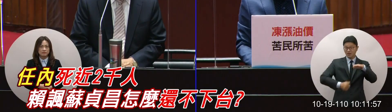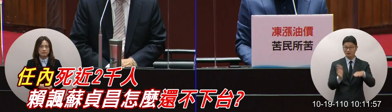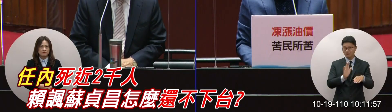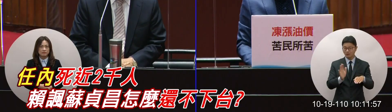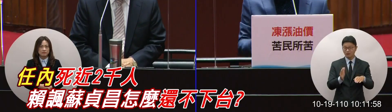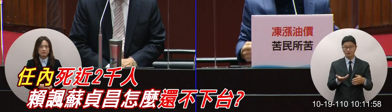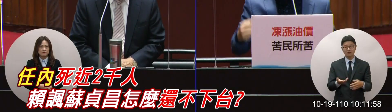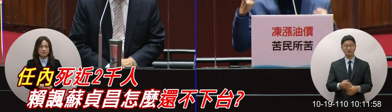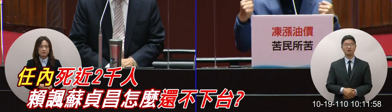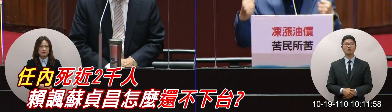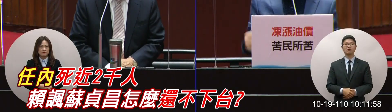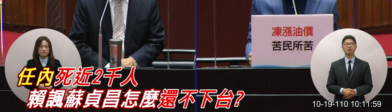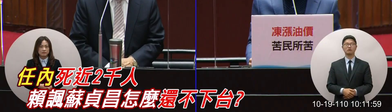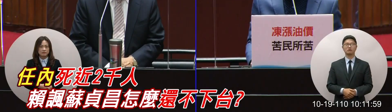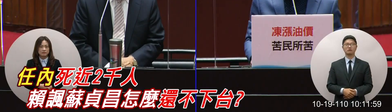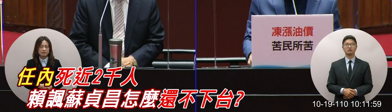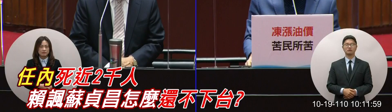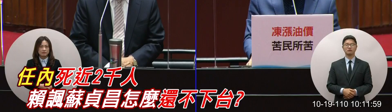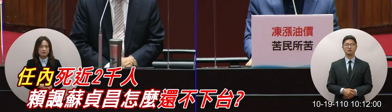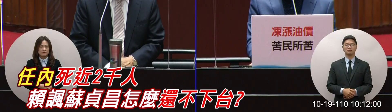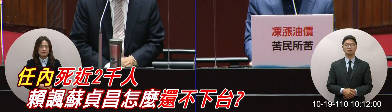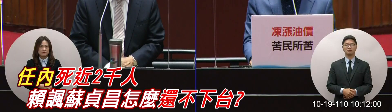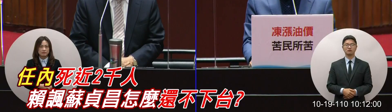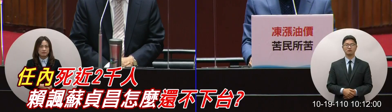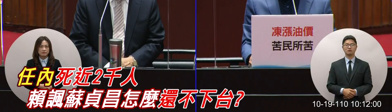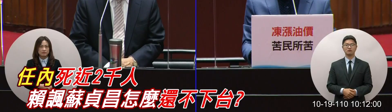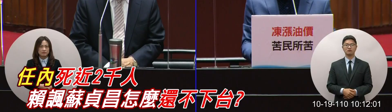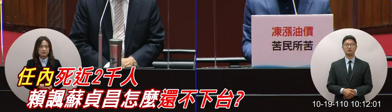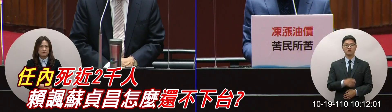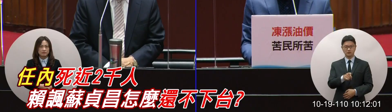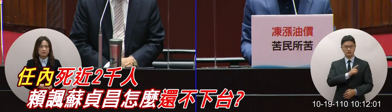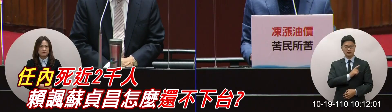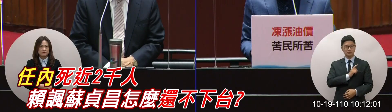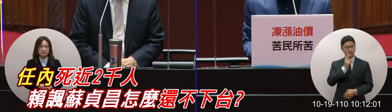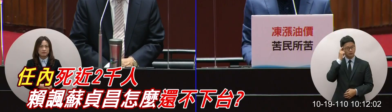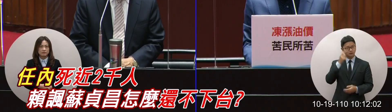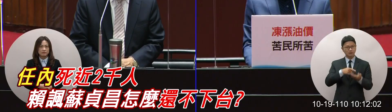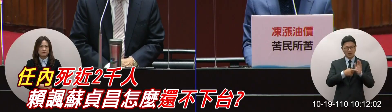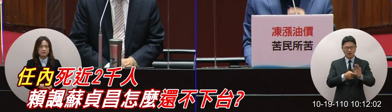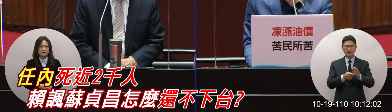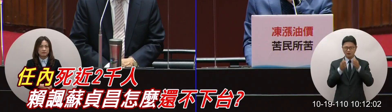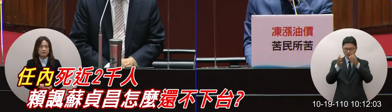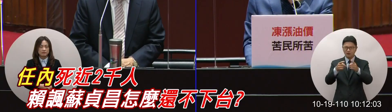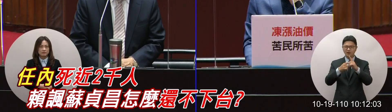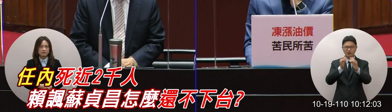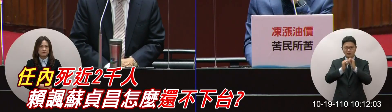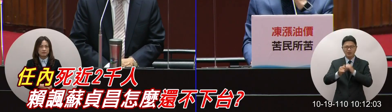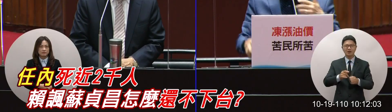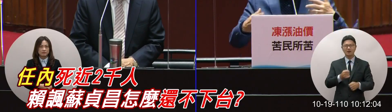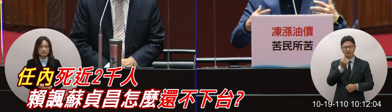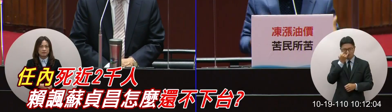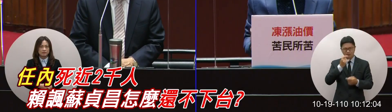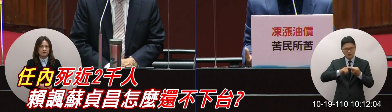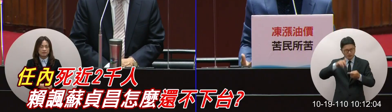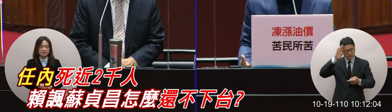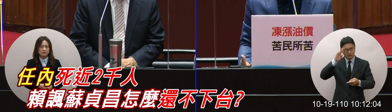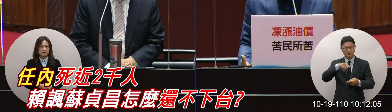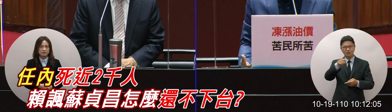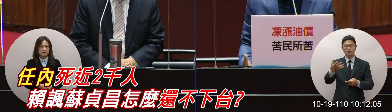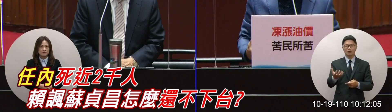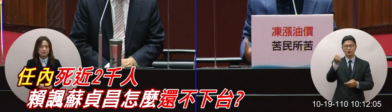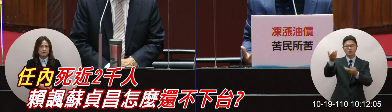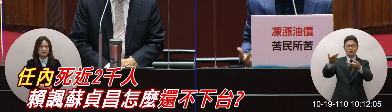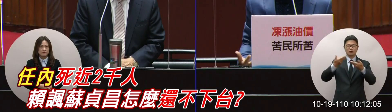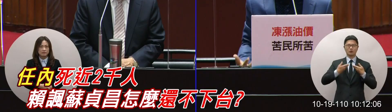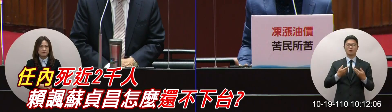对不对？你要不要表示一下说，啊，我真对不起台湾人民，把这么大的权力交给我，